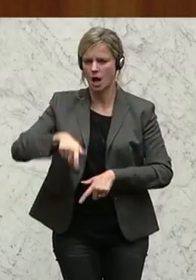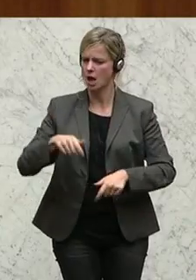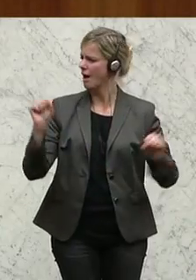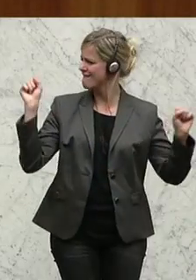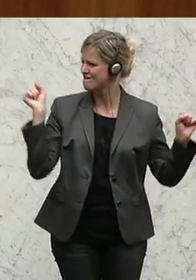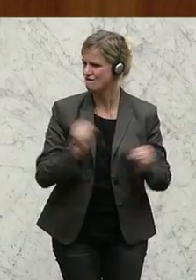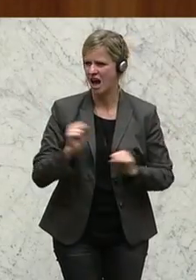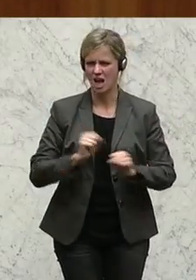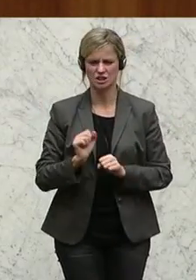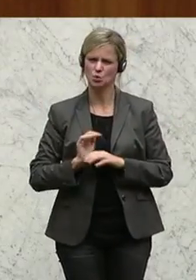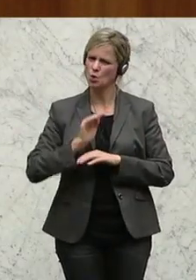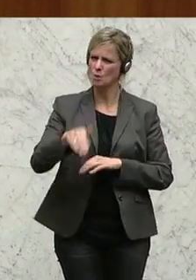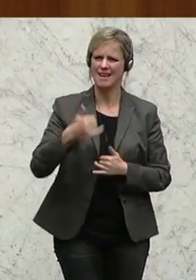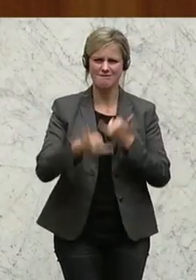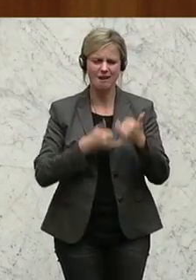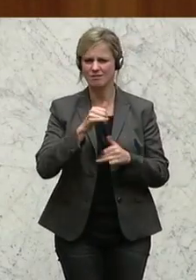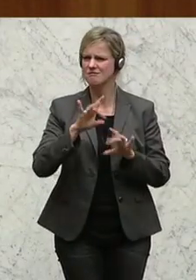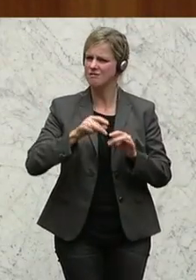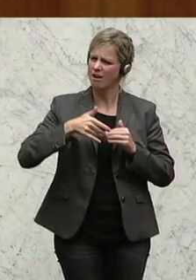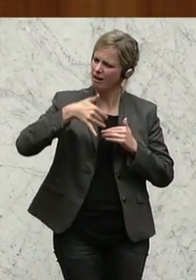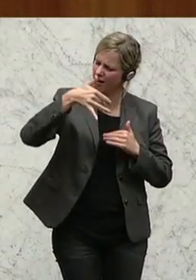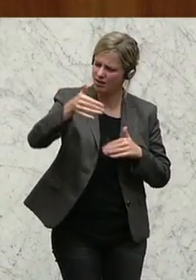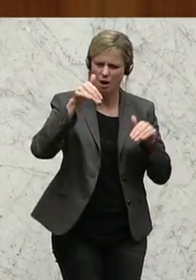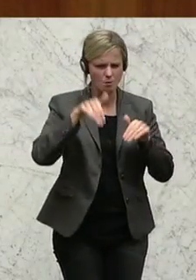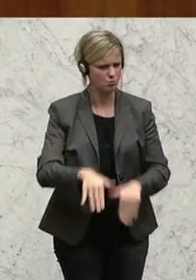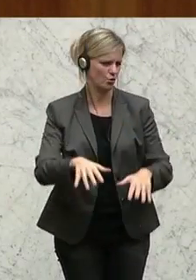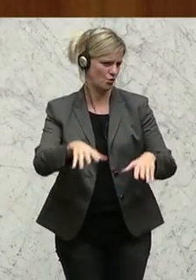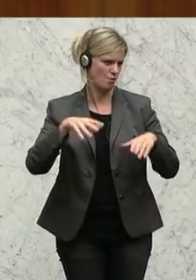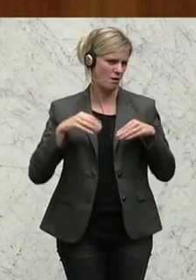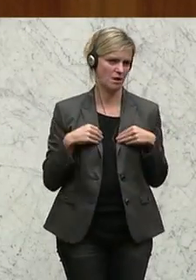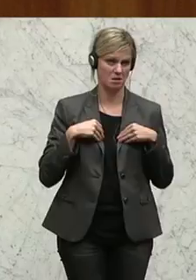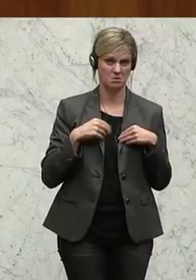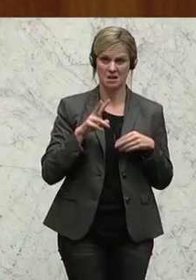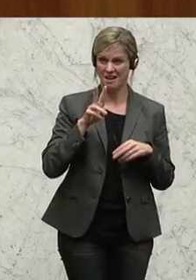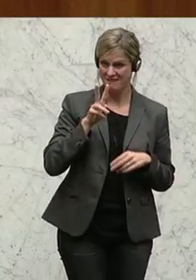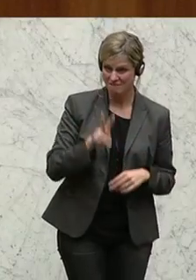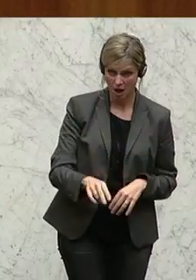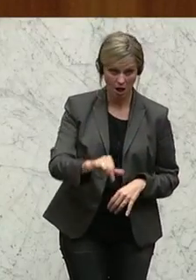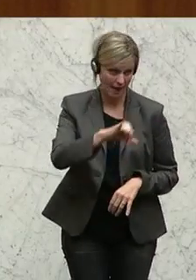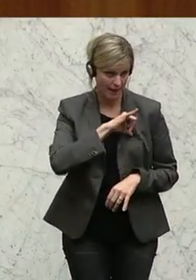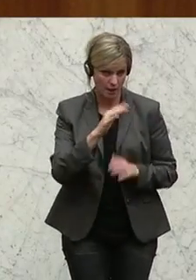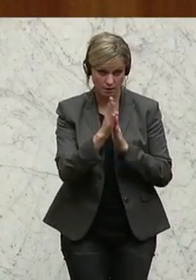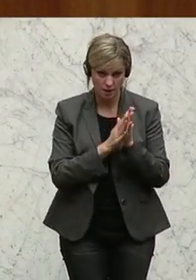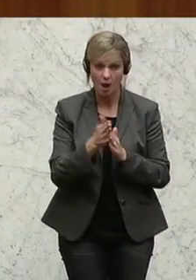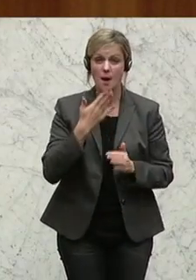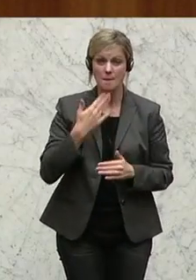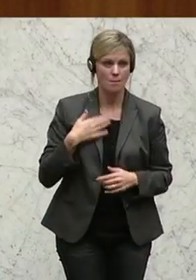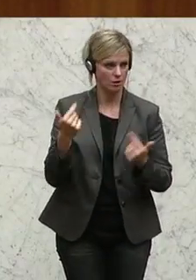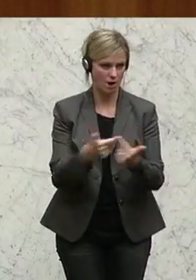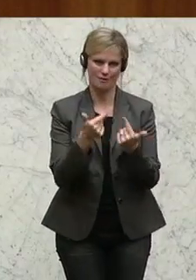über Jahrzehnte an einem Schaden. Es war hier wesentlich ein Desinteresse an Aufklärung festzustellen, und das hat sich bis